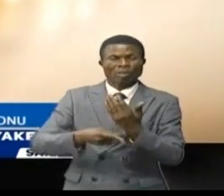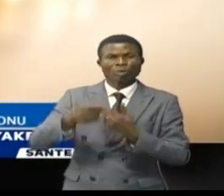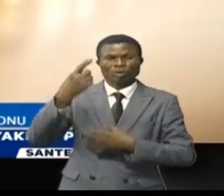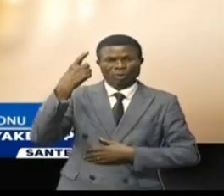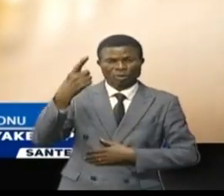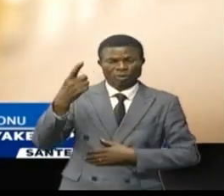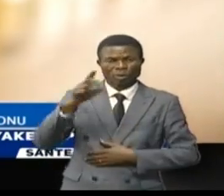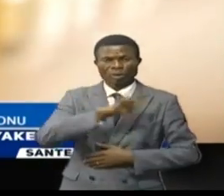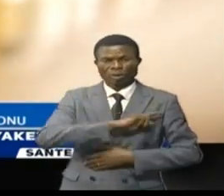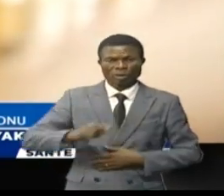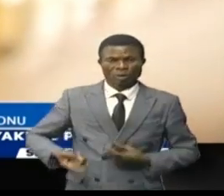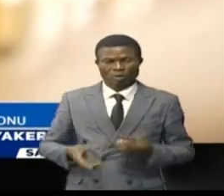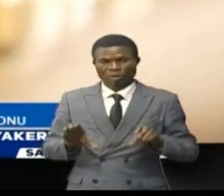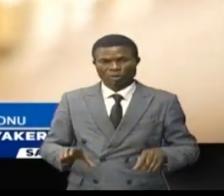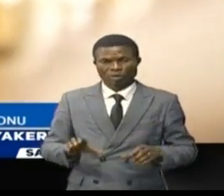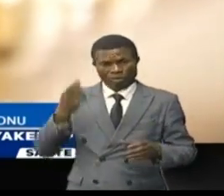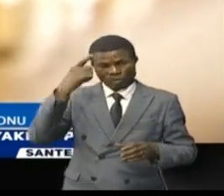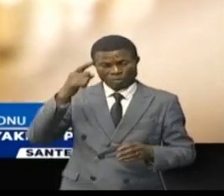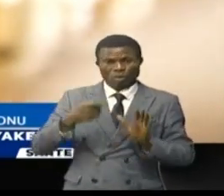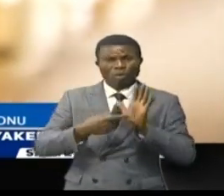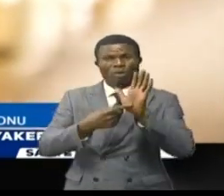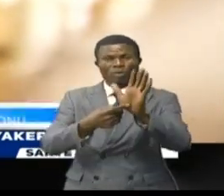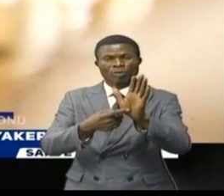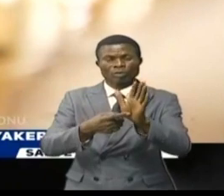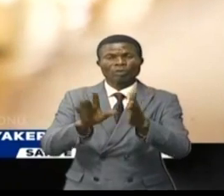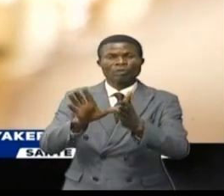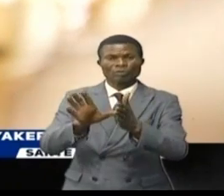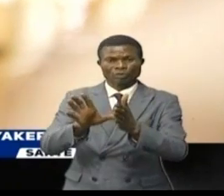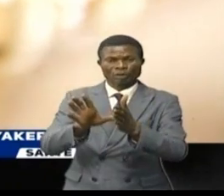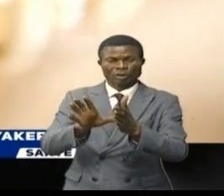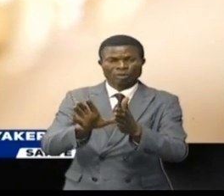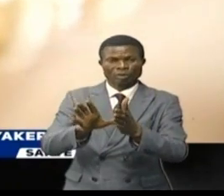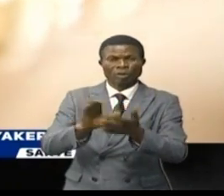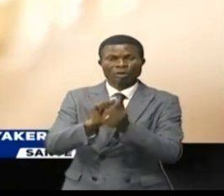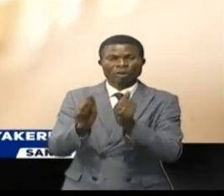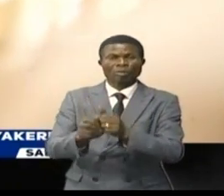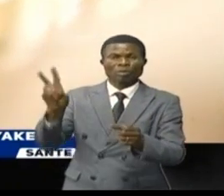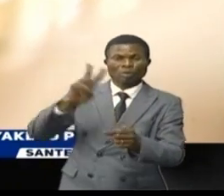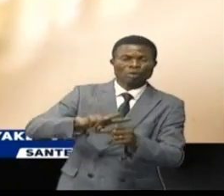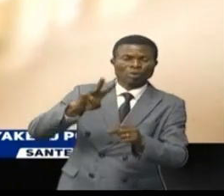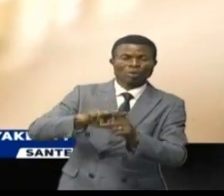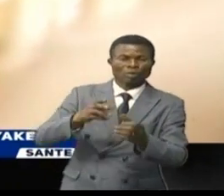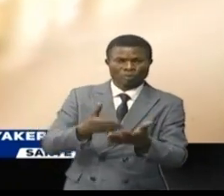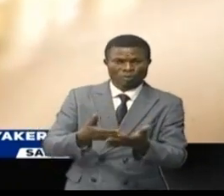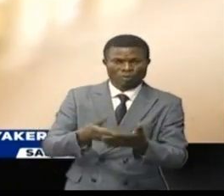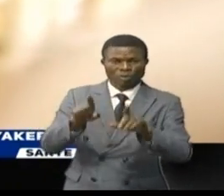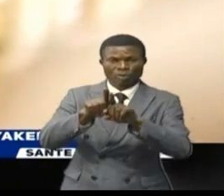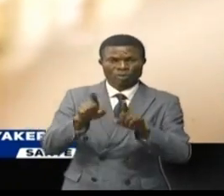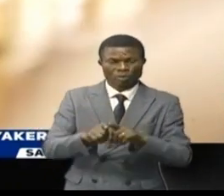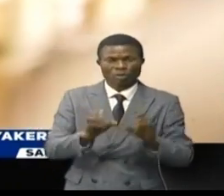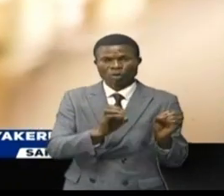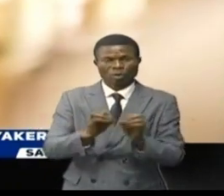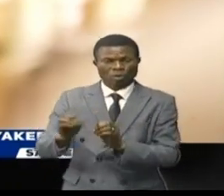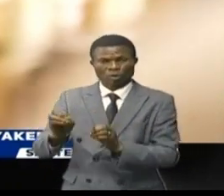en RDC pour la production des serviettes hygiéniques